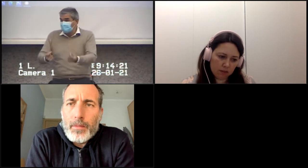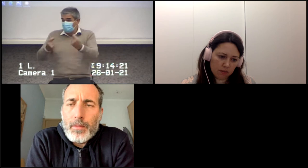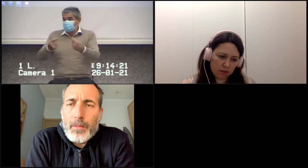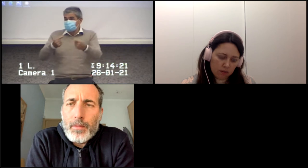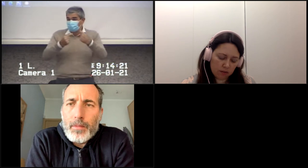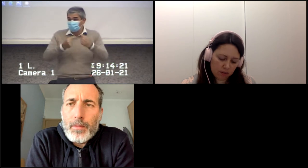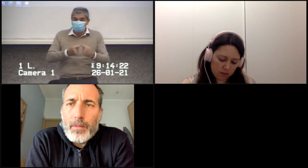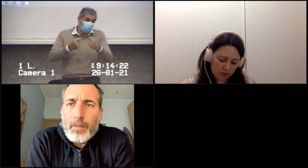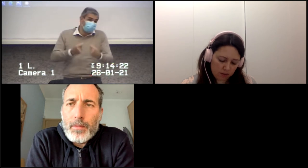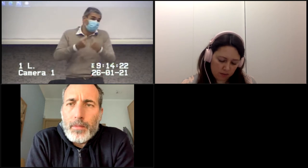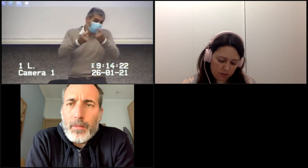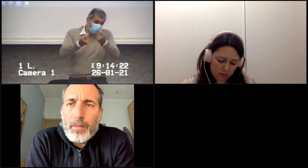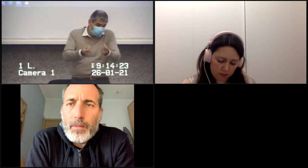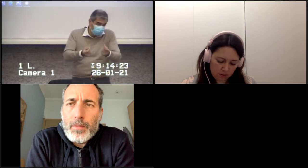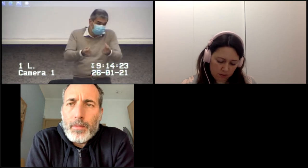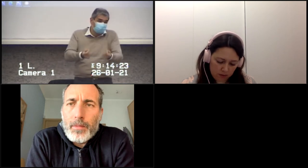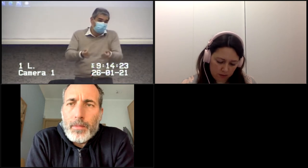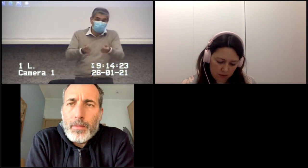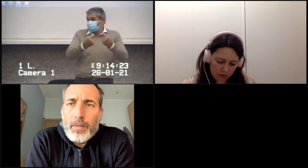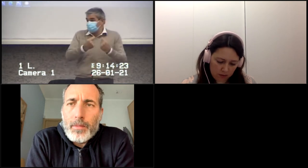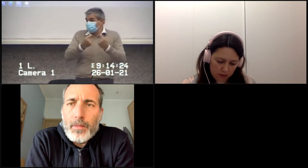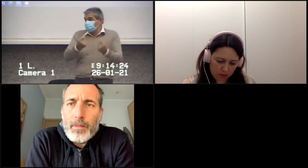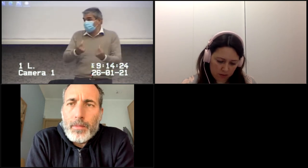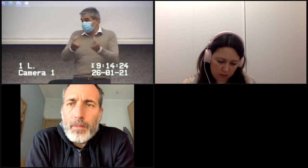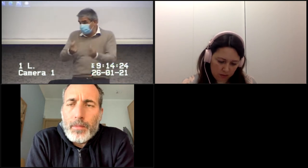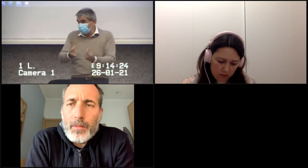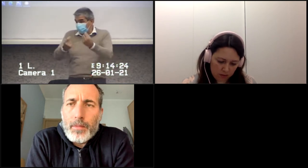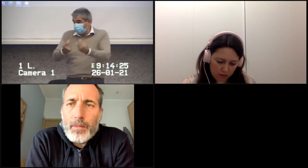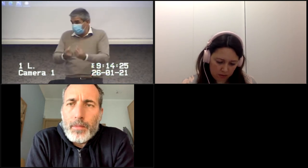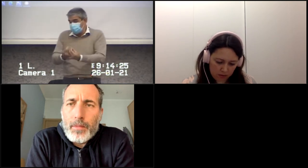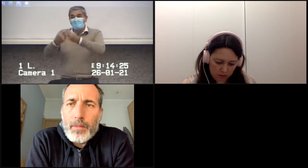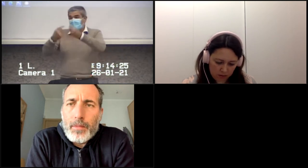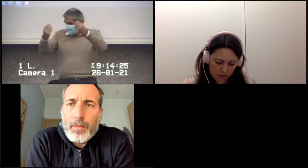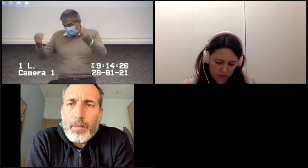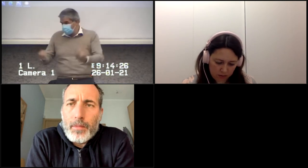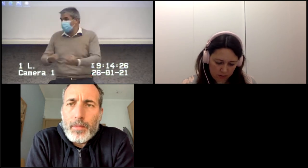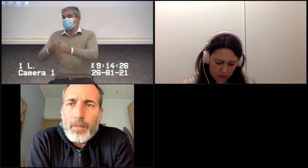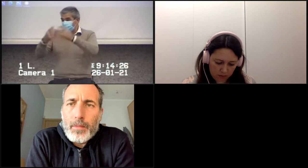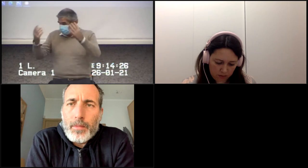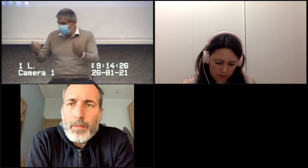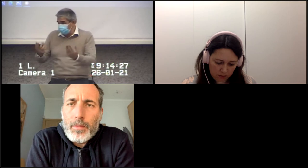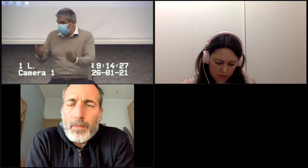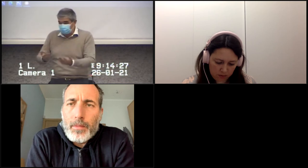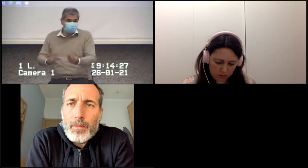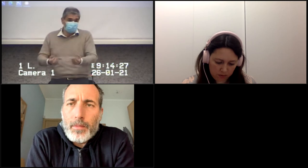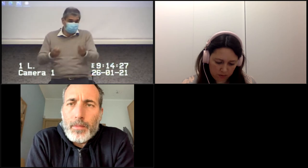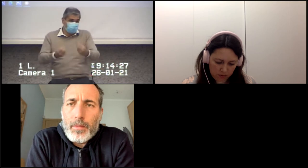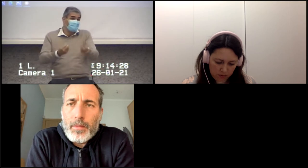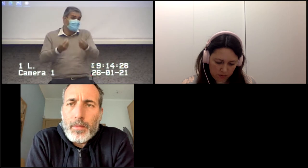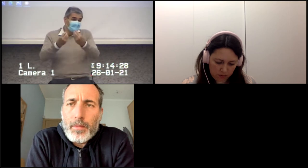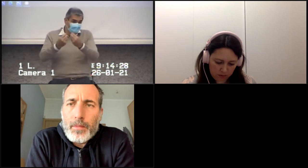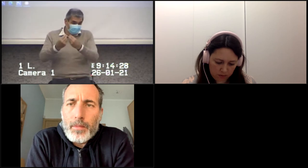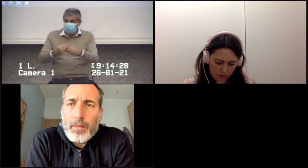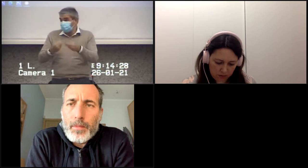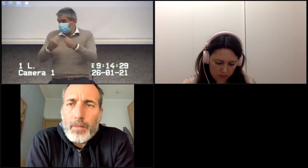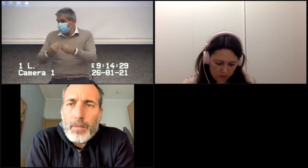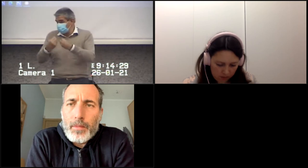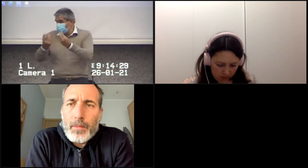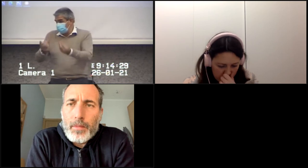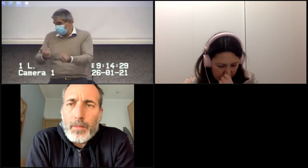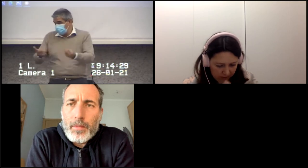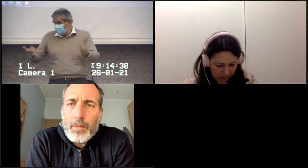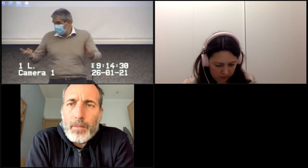aiuta queste comunità nel governo del territorio, laddove non sono da sole capaci, per risorse, per una serie di circostanze, a